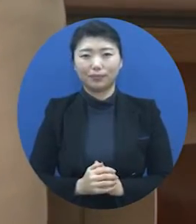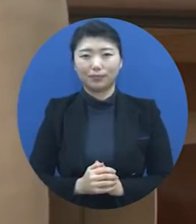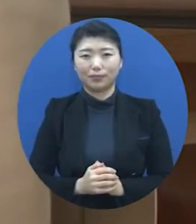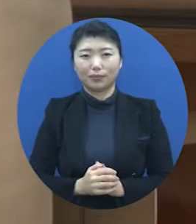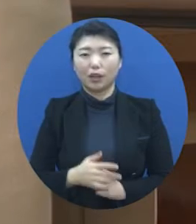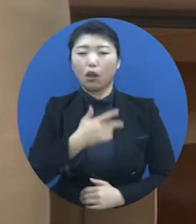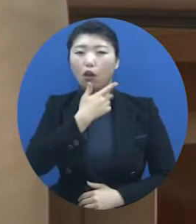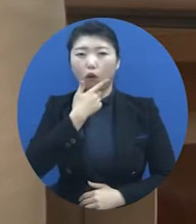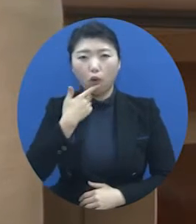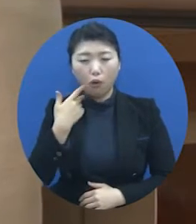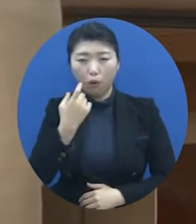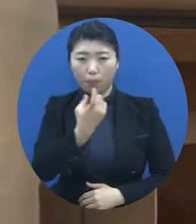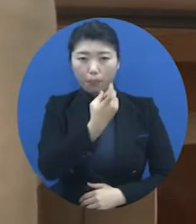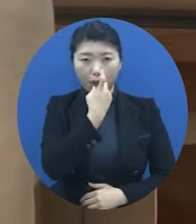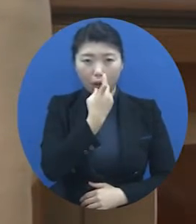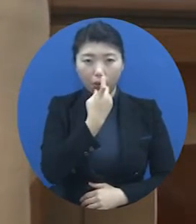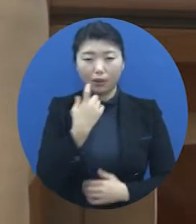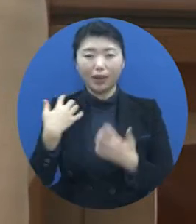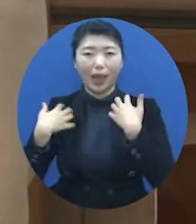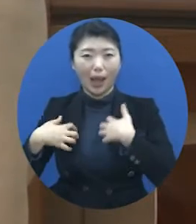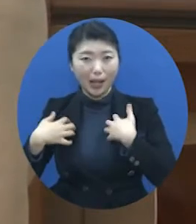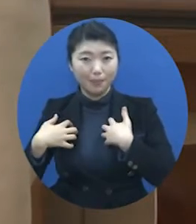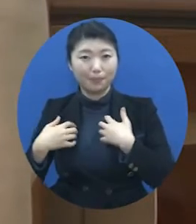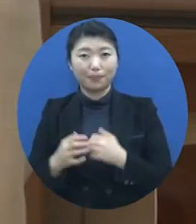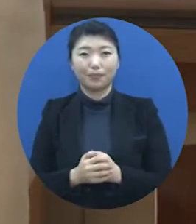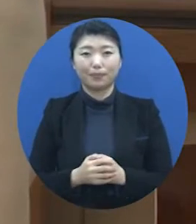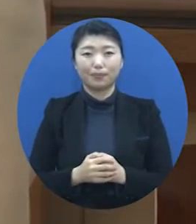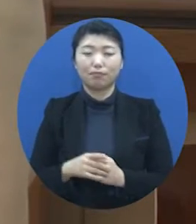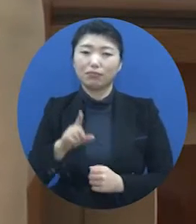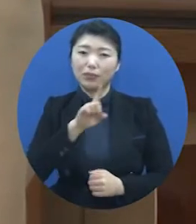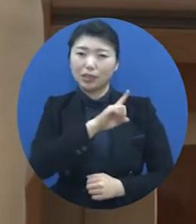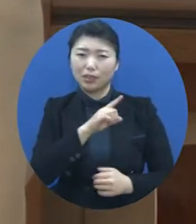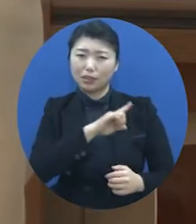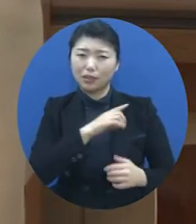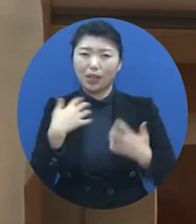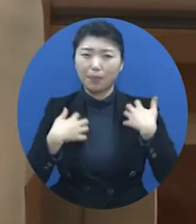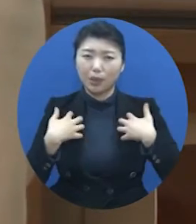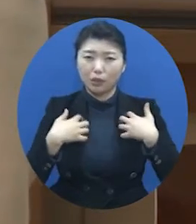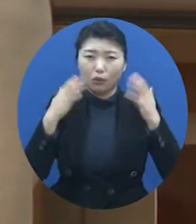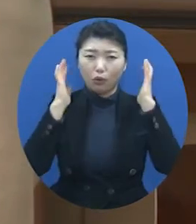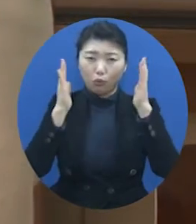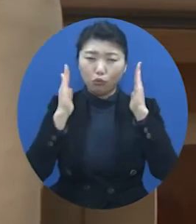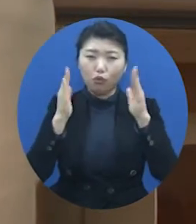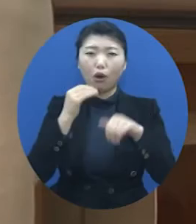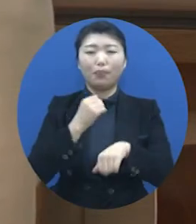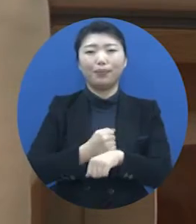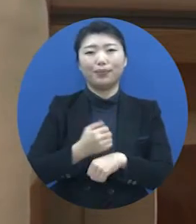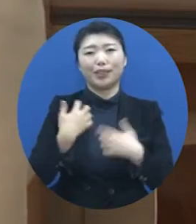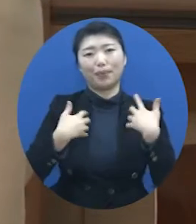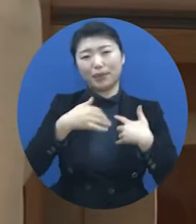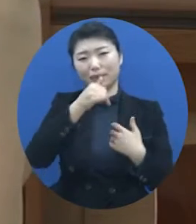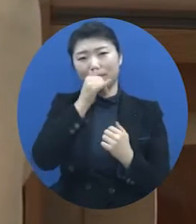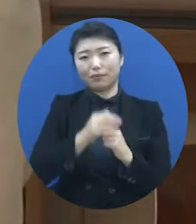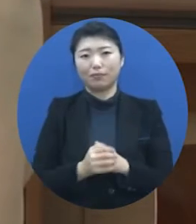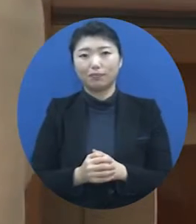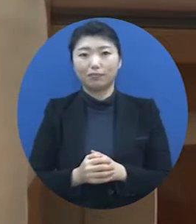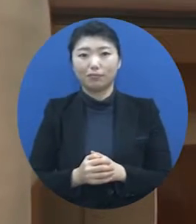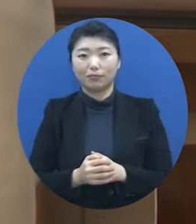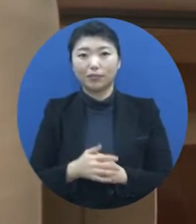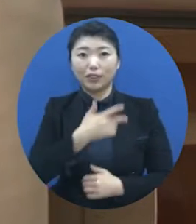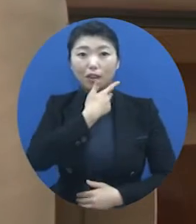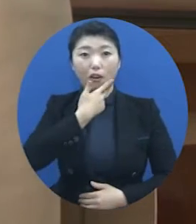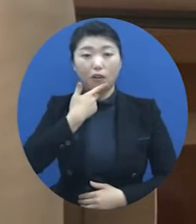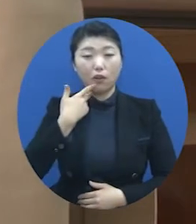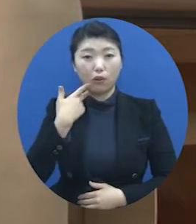주로 영어 노래를 배우거나 게임을 하였는데요. 재미있는 활동이 이제 수업이어서 재밌었어요. 그리고 요즘은